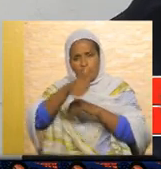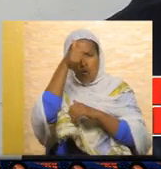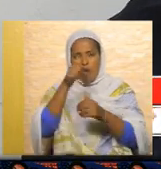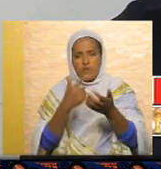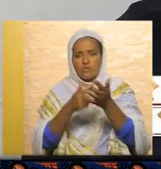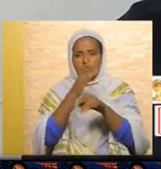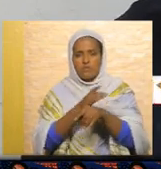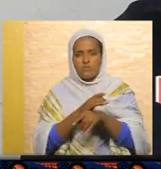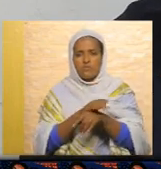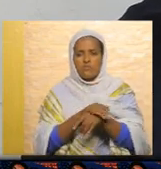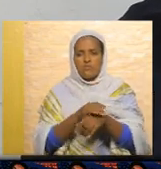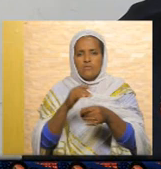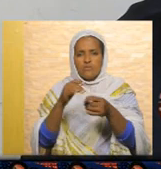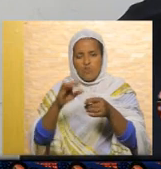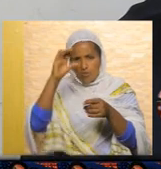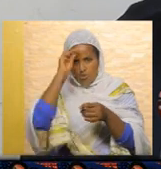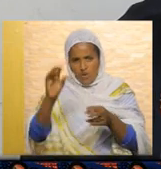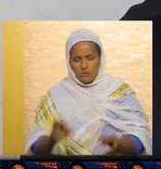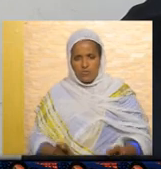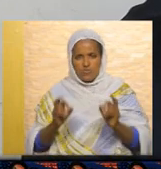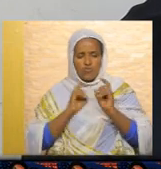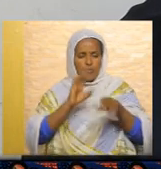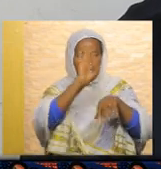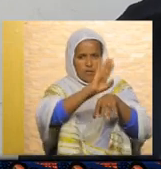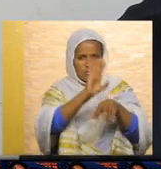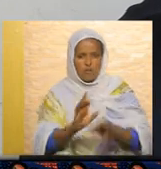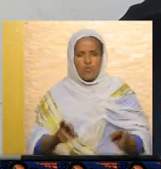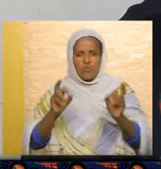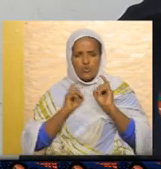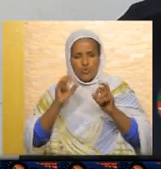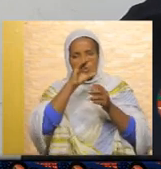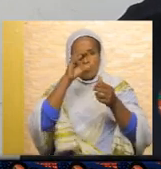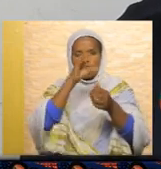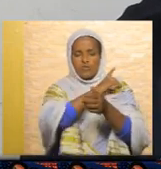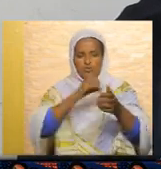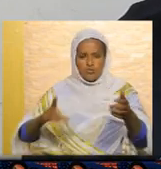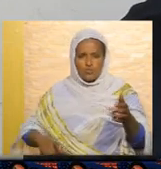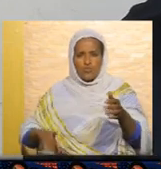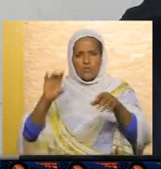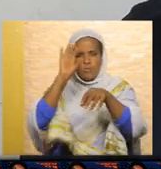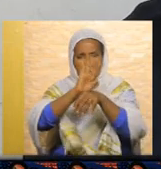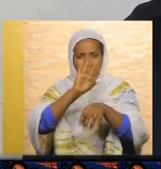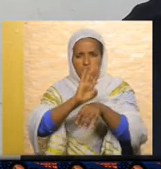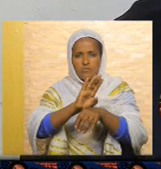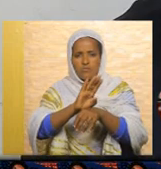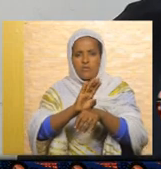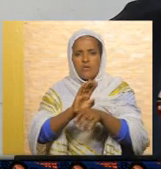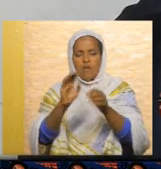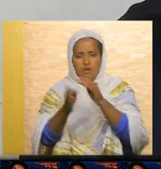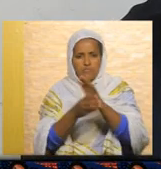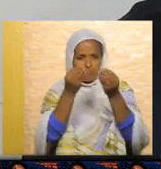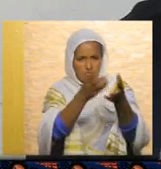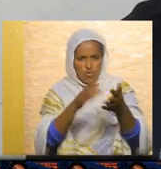አለ ለትገዛ ነው ወንድ ይወጡ ቤተክርስቲያን ይወጡ ክርስቶስ ለቤተክርስቲያን ይወጡ ማሳለፍ እንደሰጠ